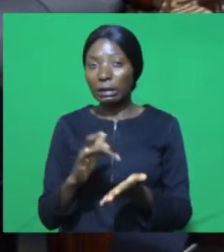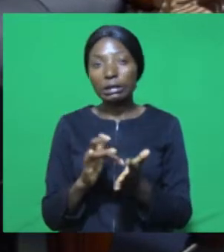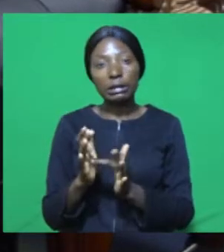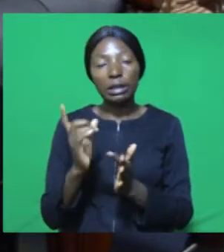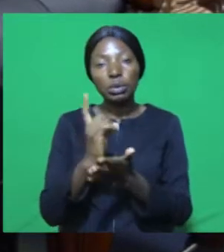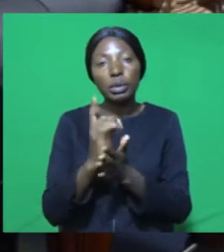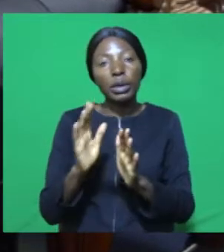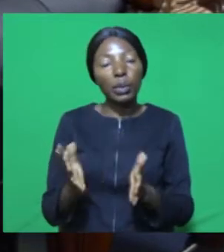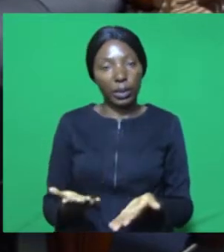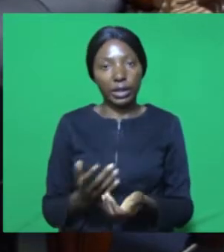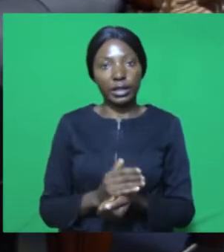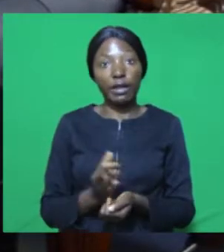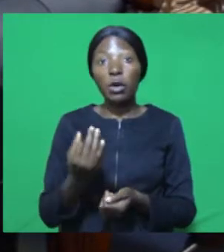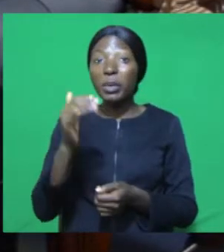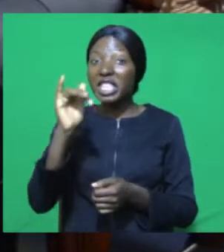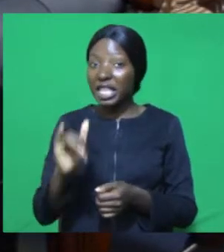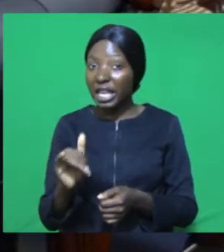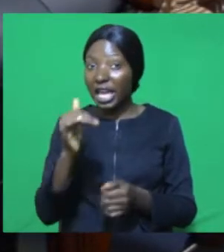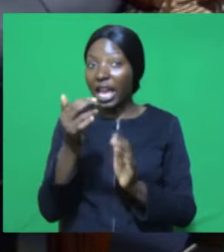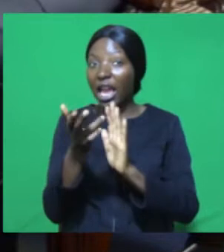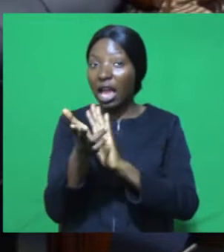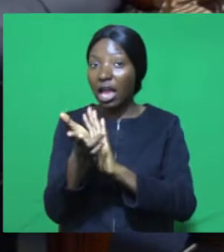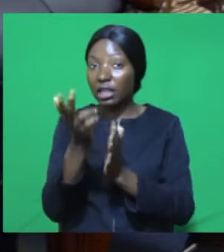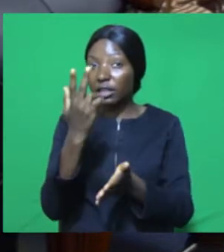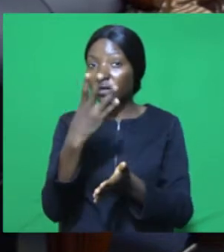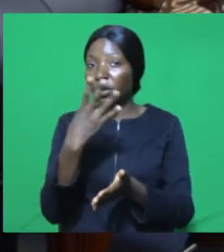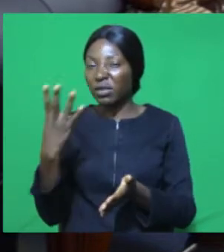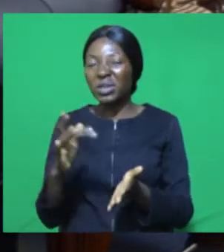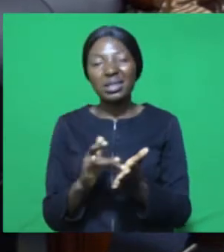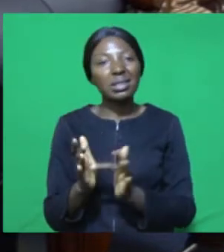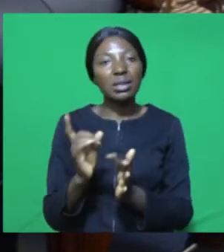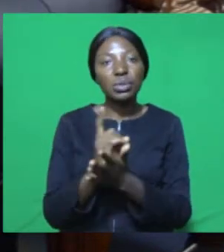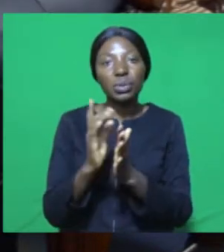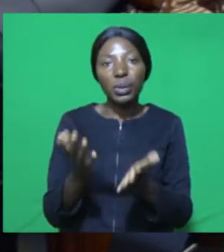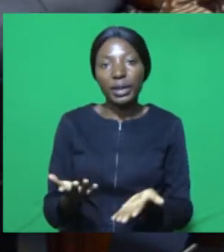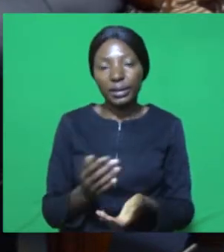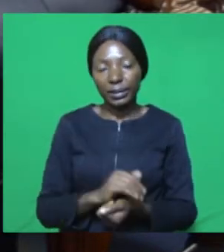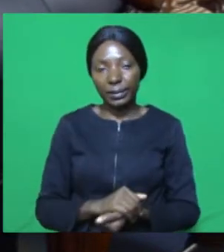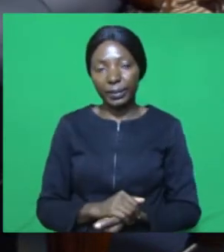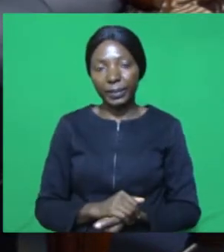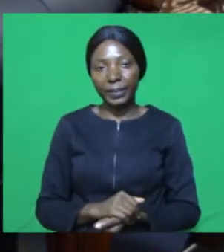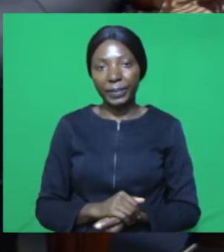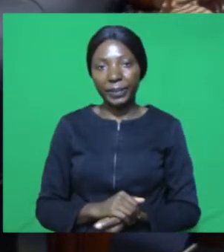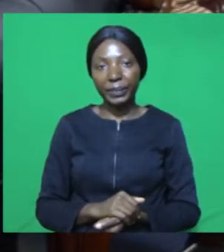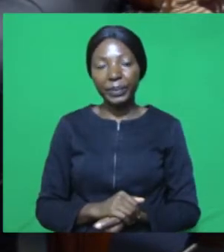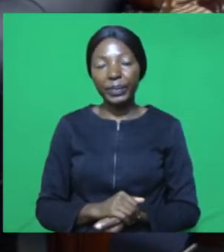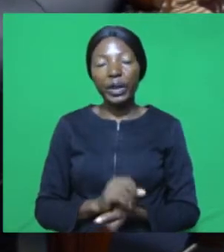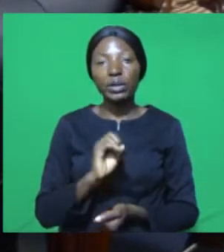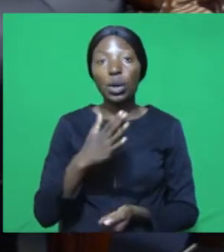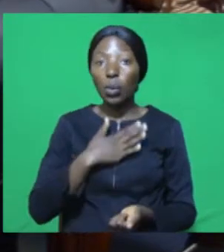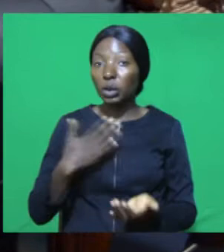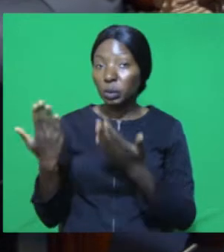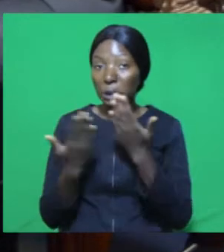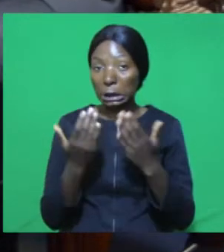1844. Kureva kuti kubva mugore ra 1844. Okay. Jesu Arikuitei. It's okay, Pastor. Saka